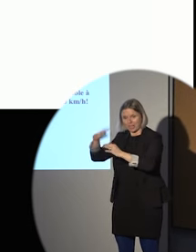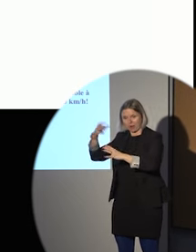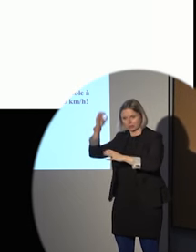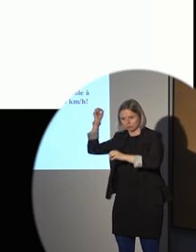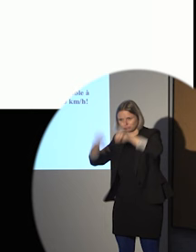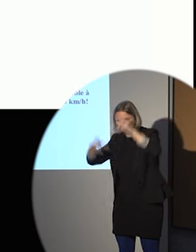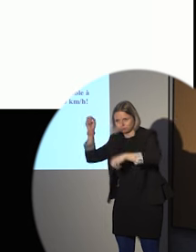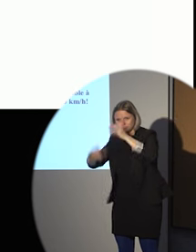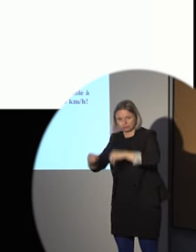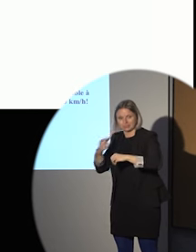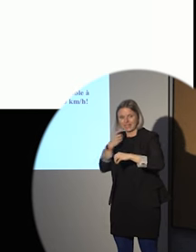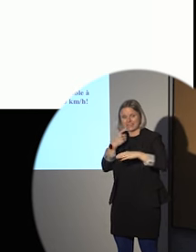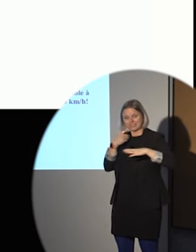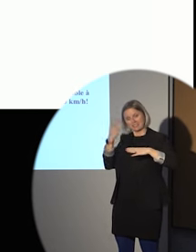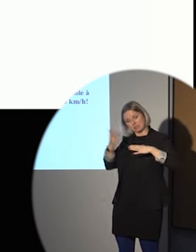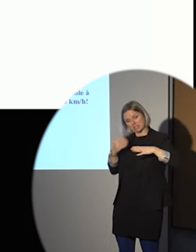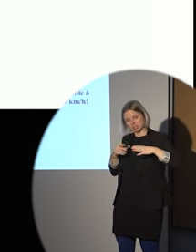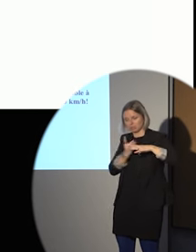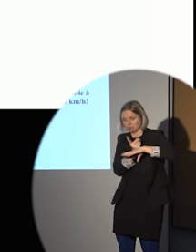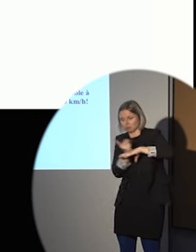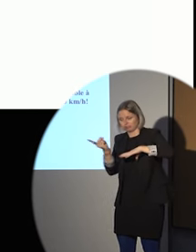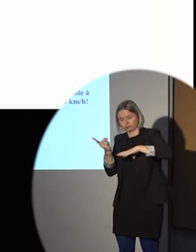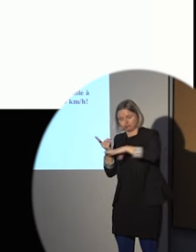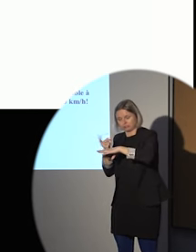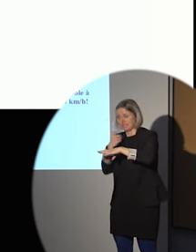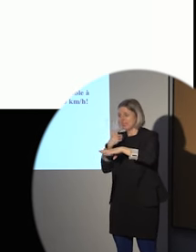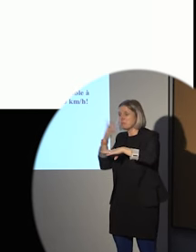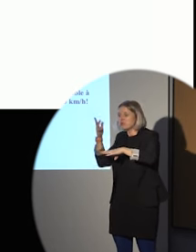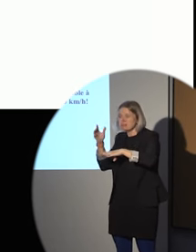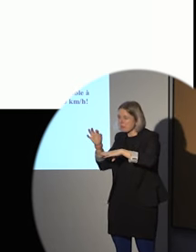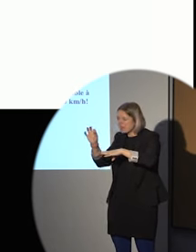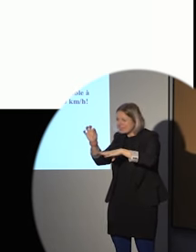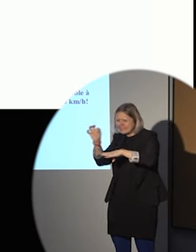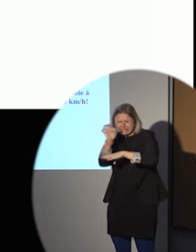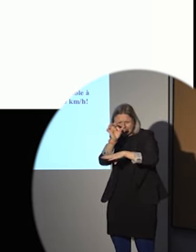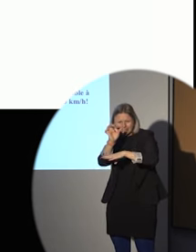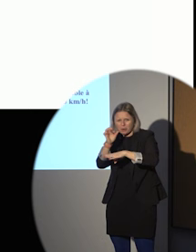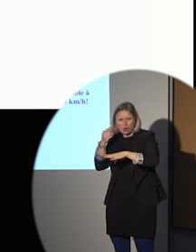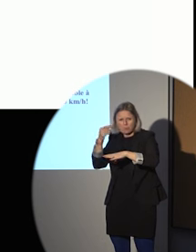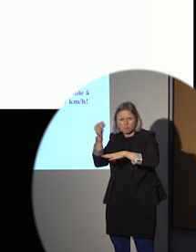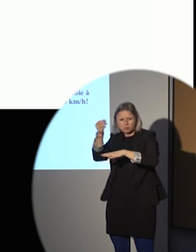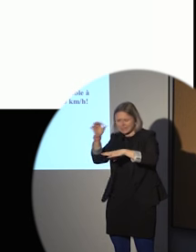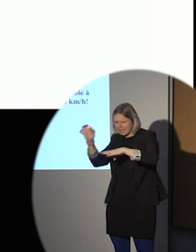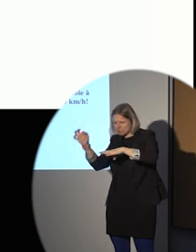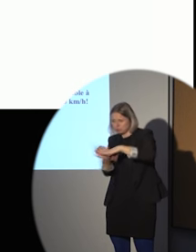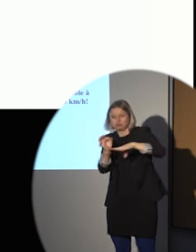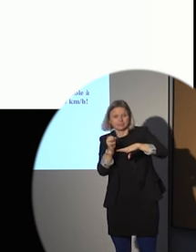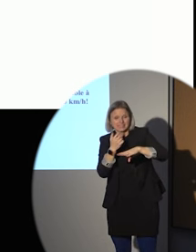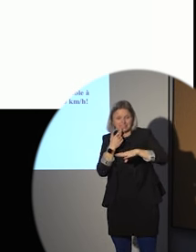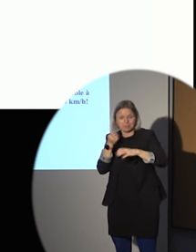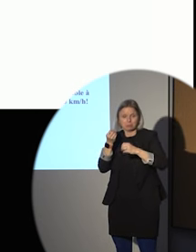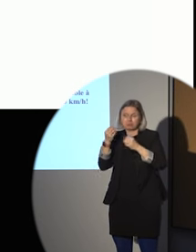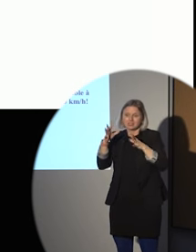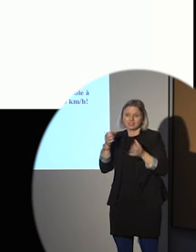il subit le même choc que celle d'une voiture qui fonce dans un mur à 100 km/h. Vous voyez ? Donc pour l'instant, on n'a